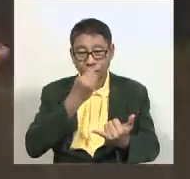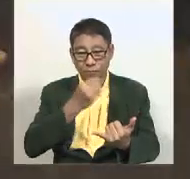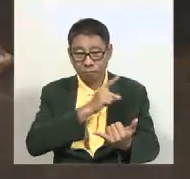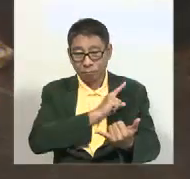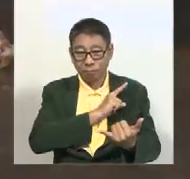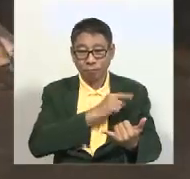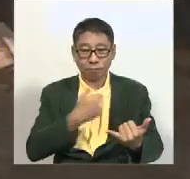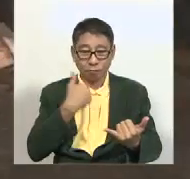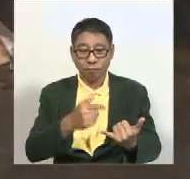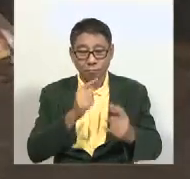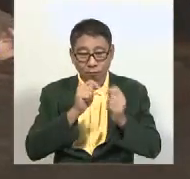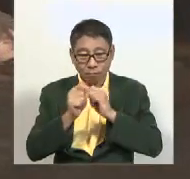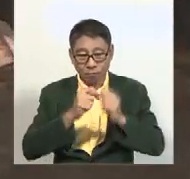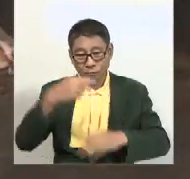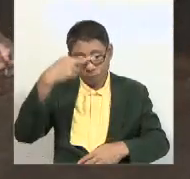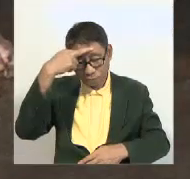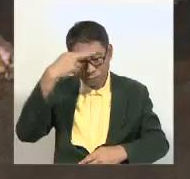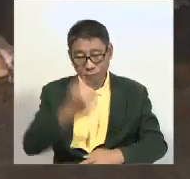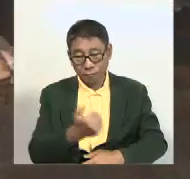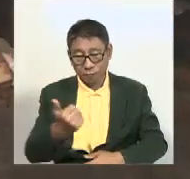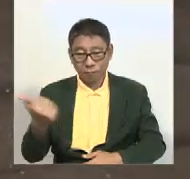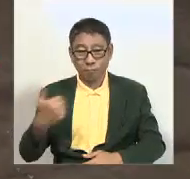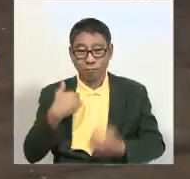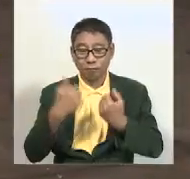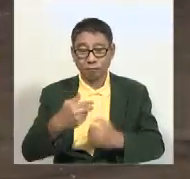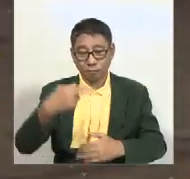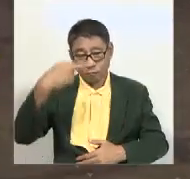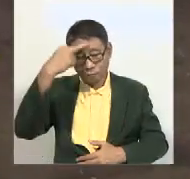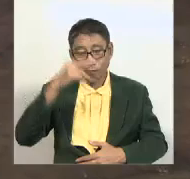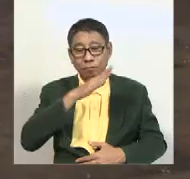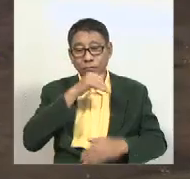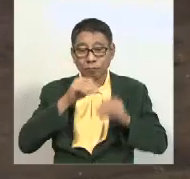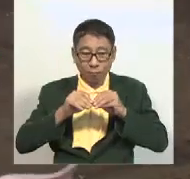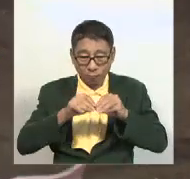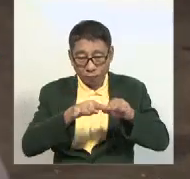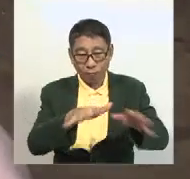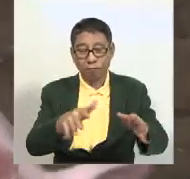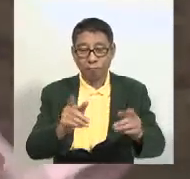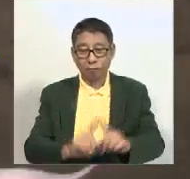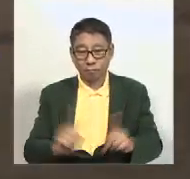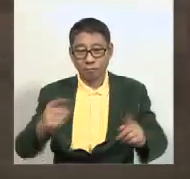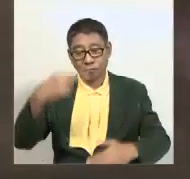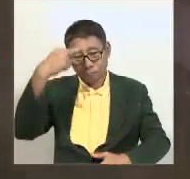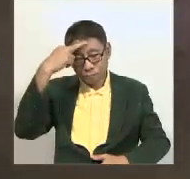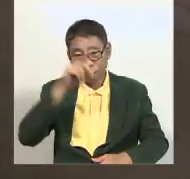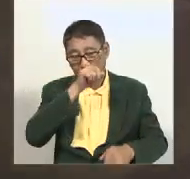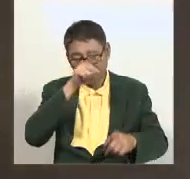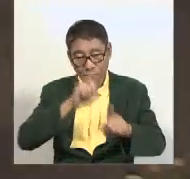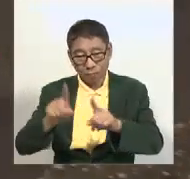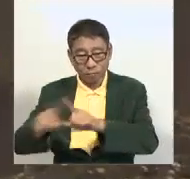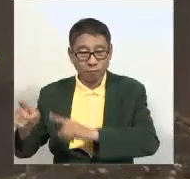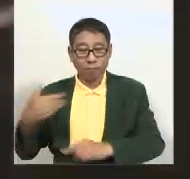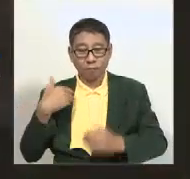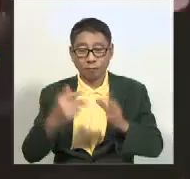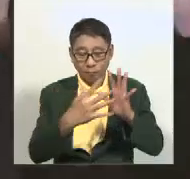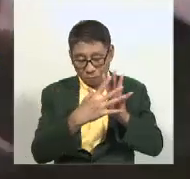คะเนื่องจากว่าอาจจะติดเชื้ออื่นๆถึงแม้ว่าไม่ได้ติดอะฮีวาแอฟริกาในหมูแต่มันมีโรคอื่นๆอีกที่อา